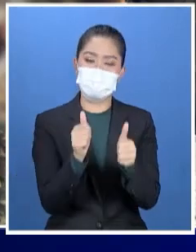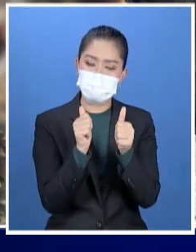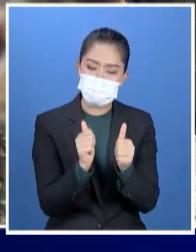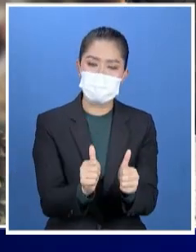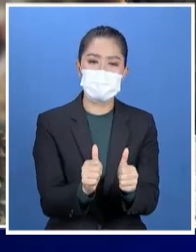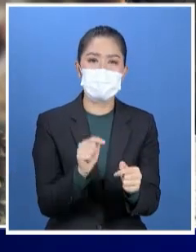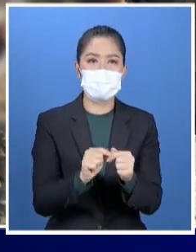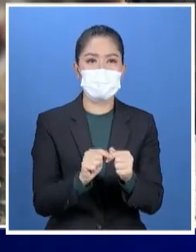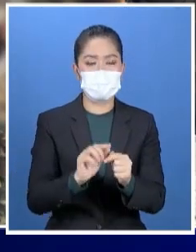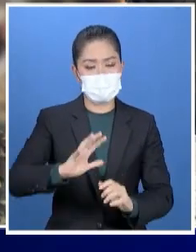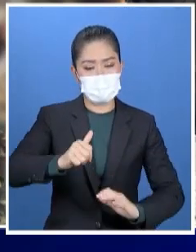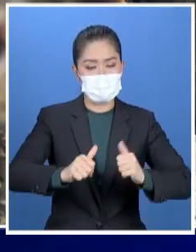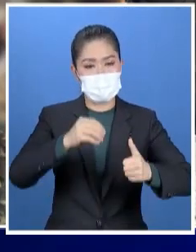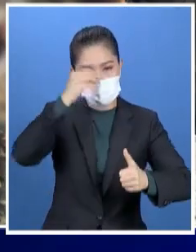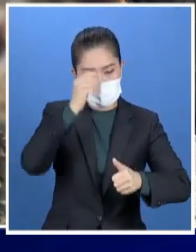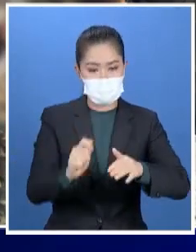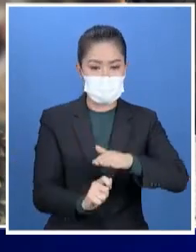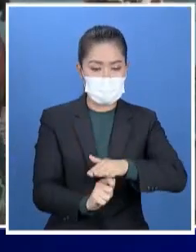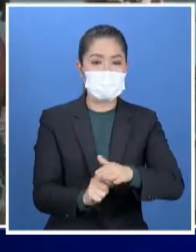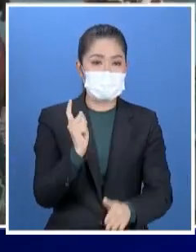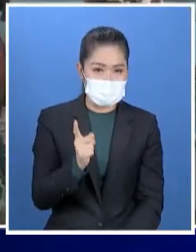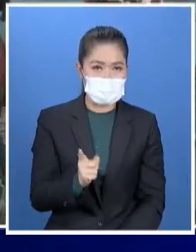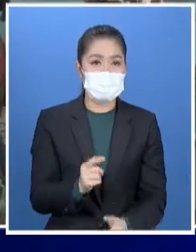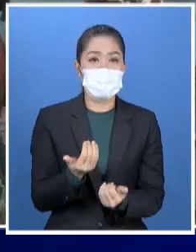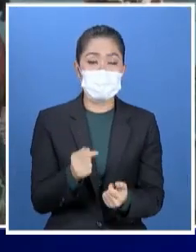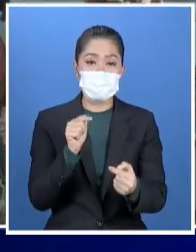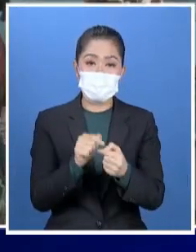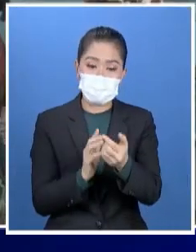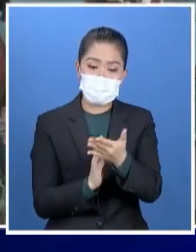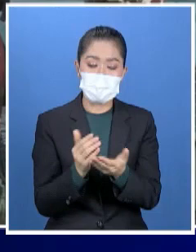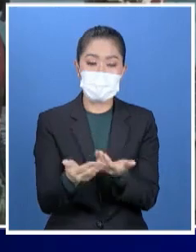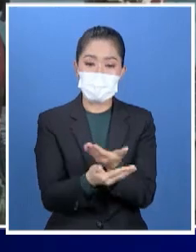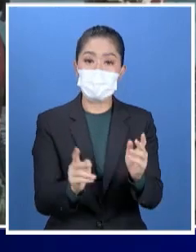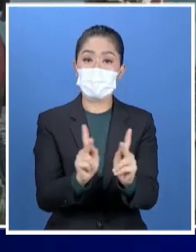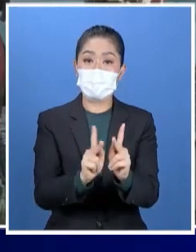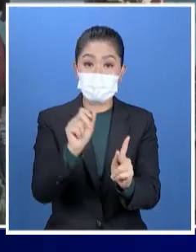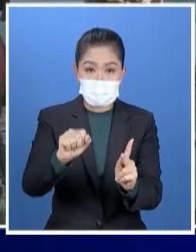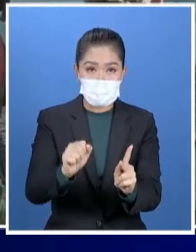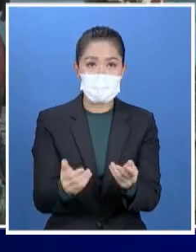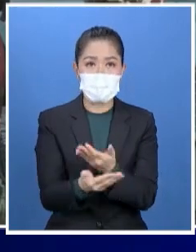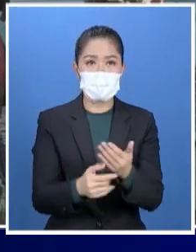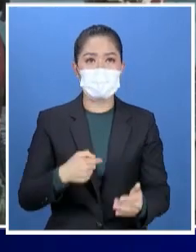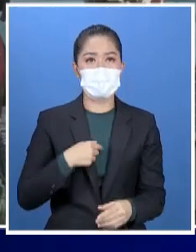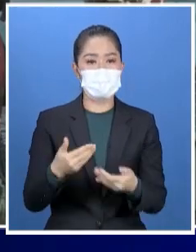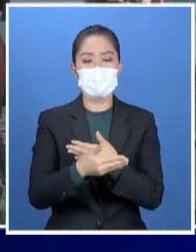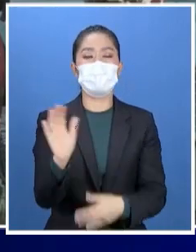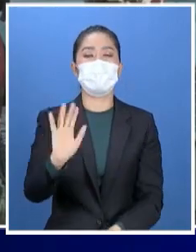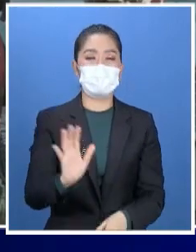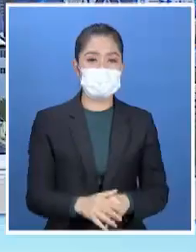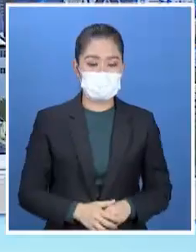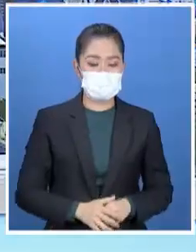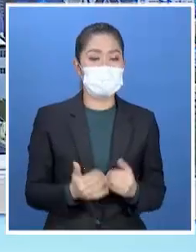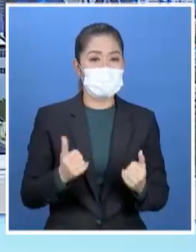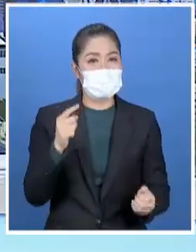ครับในการพัฒนาผู้เรียนระดับประถมวัยอย่างแท้จริง อันนี้จะต้องผ่านการพิจารณาของคณะกรรมการก่อน ก็จริงๆแล้วผมไม่พิจารณาแล้วครับ นี่ฮะ